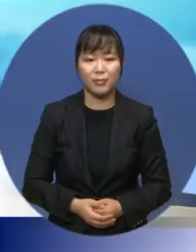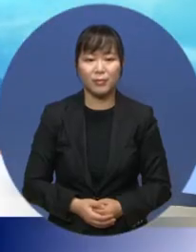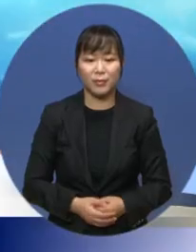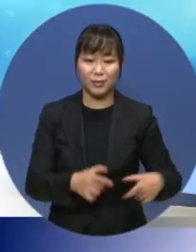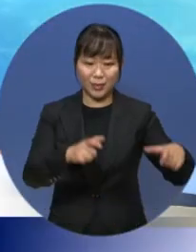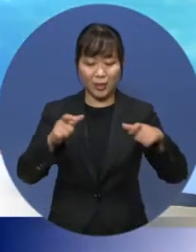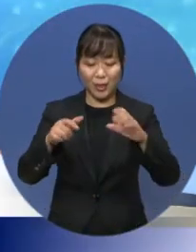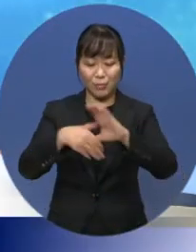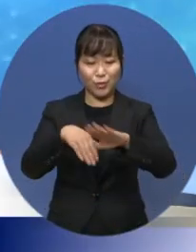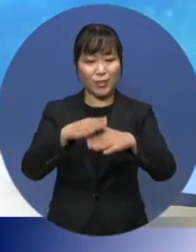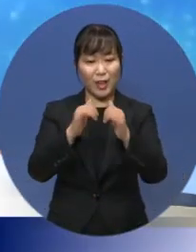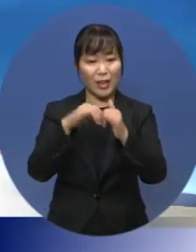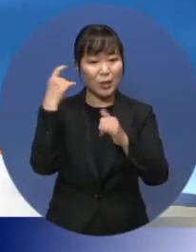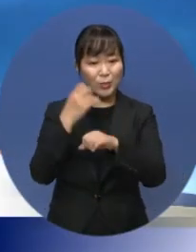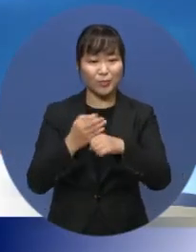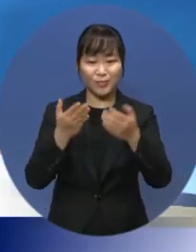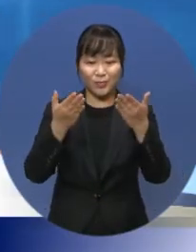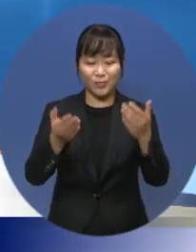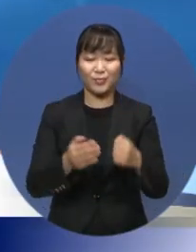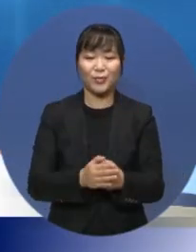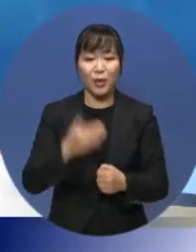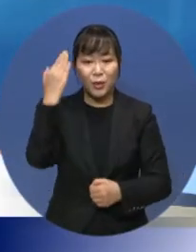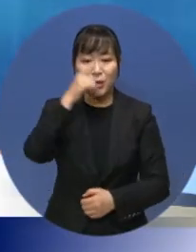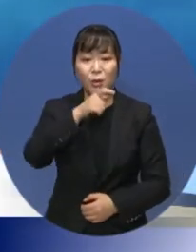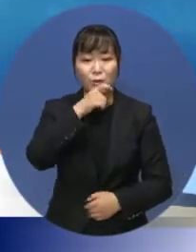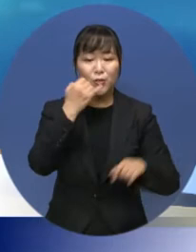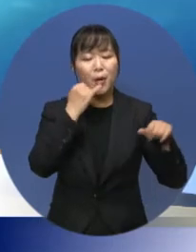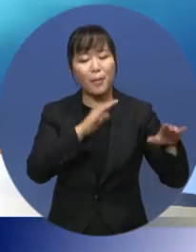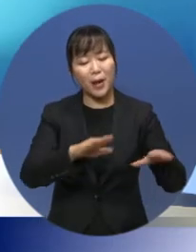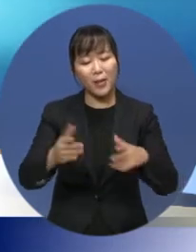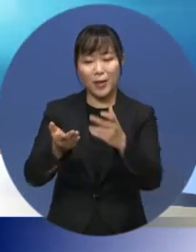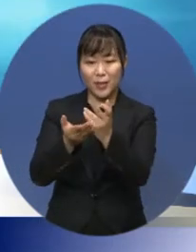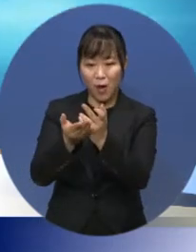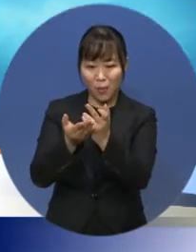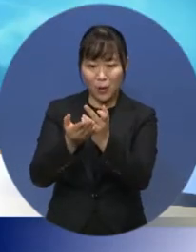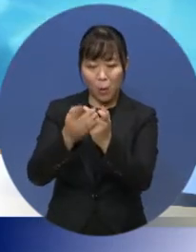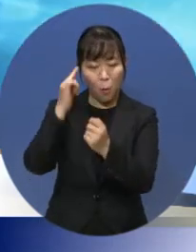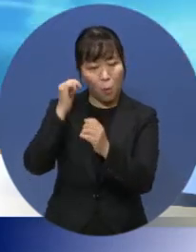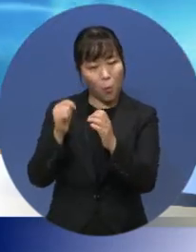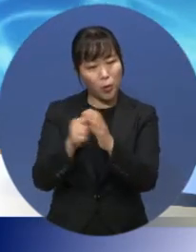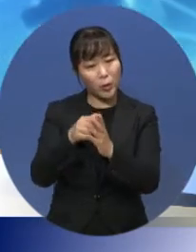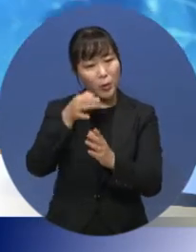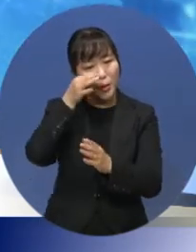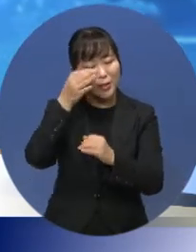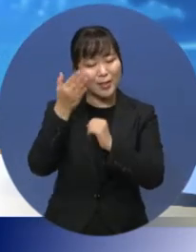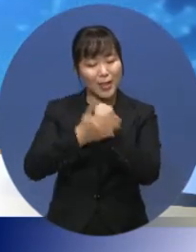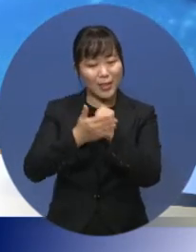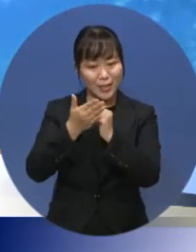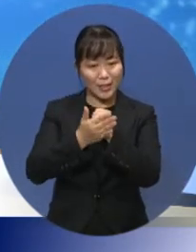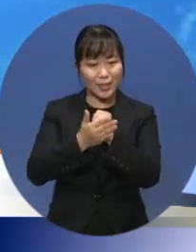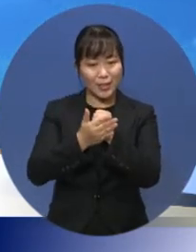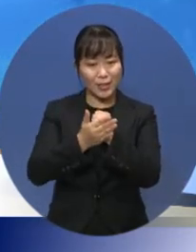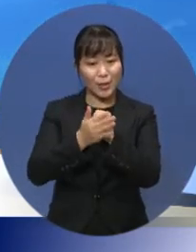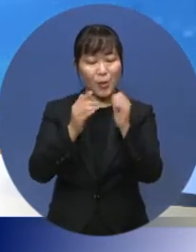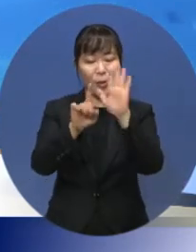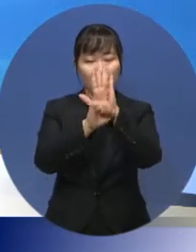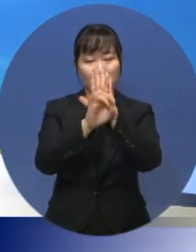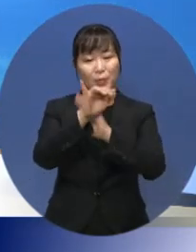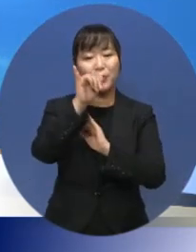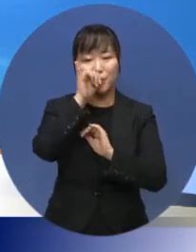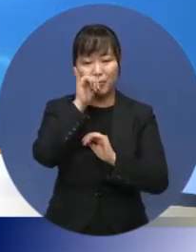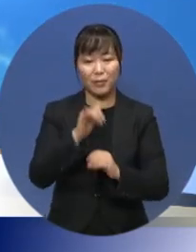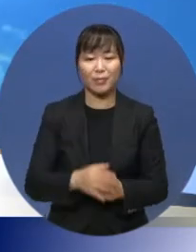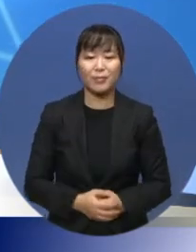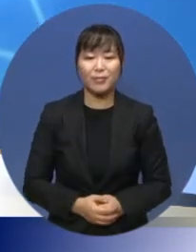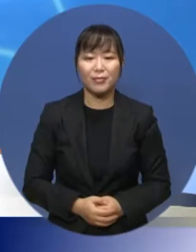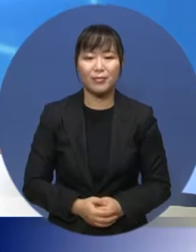지역의 문화가 소식 전해드립니다. 여수바다와 섬을 개성 있게 담아낸 사진전이 열렸습니다. 현장에